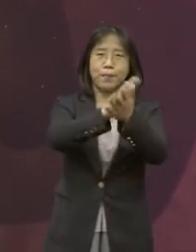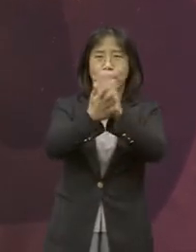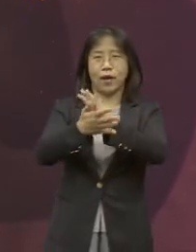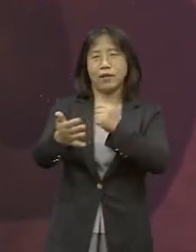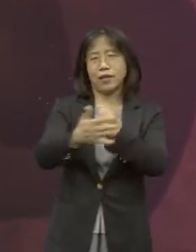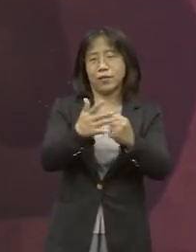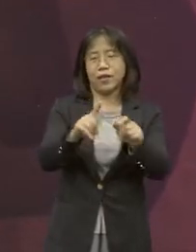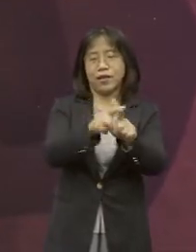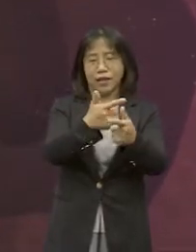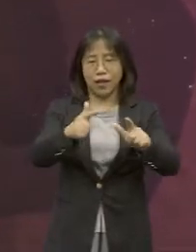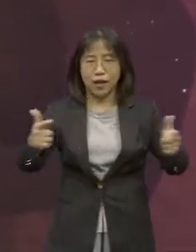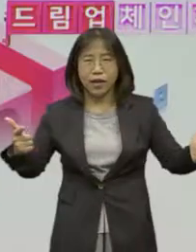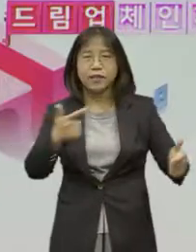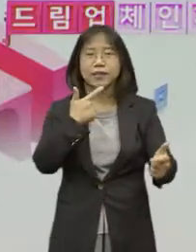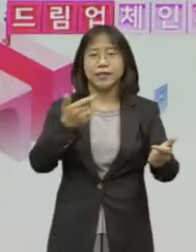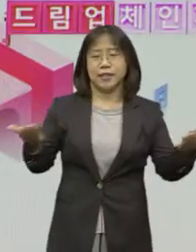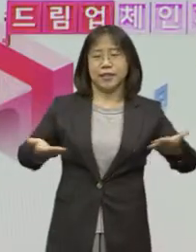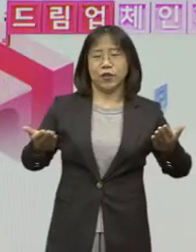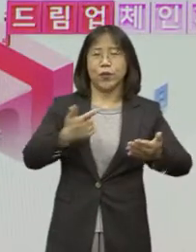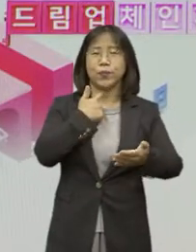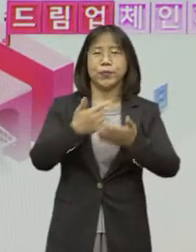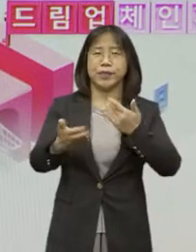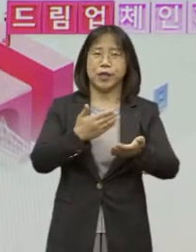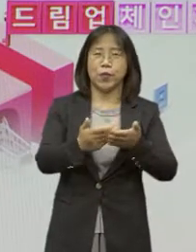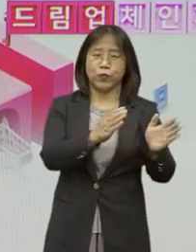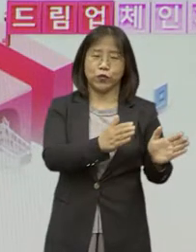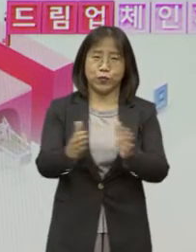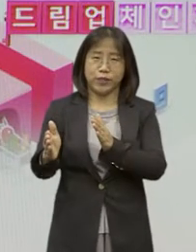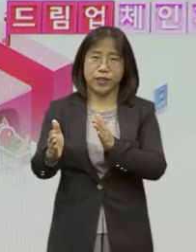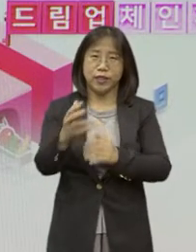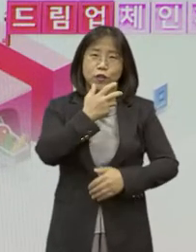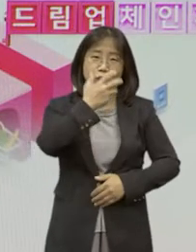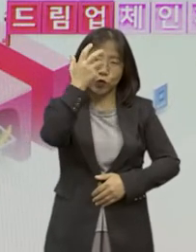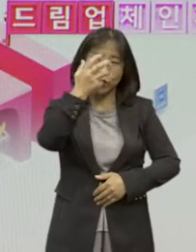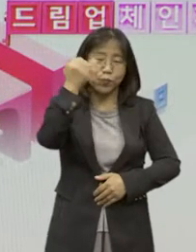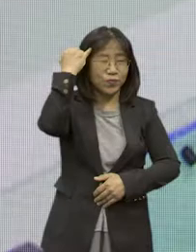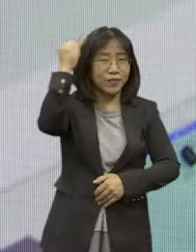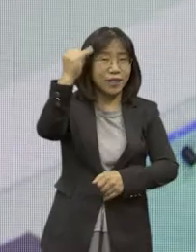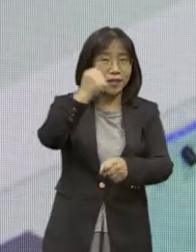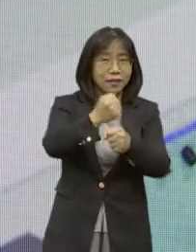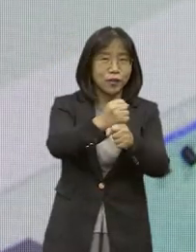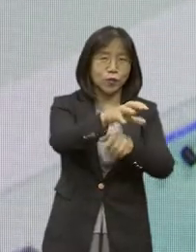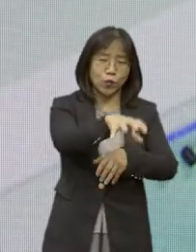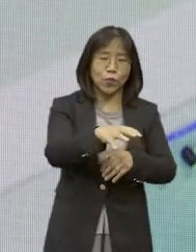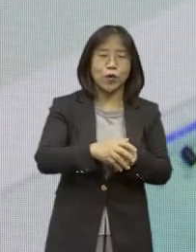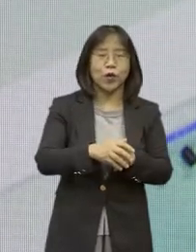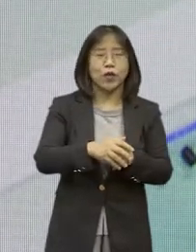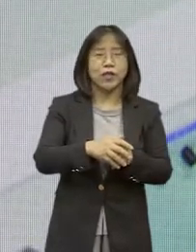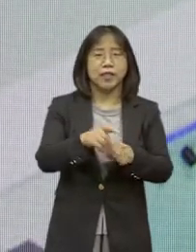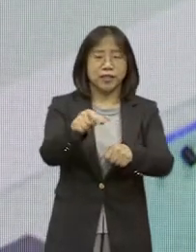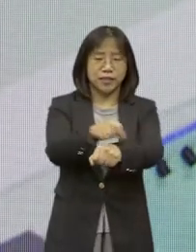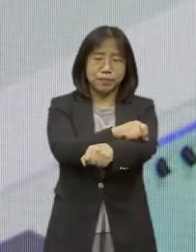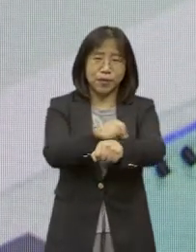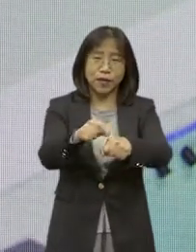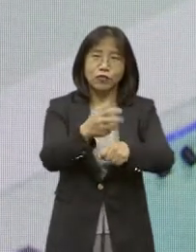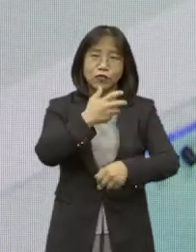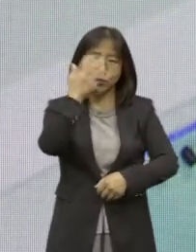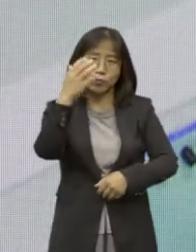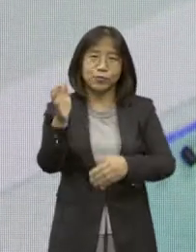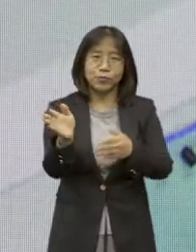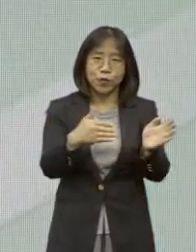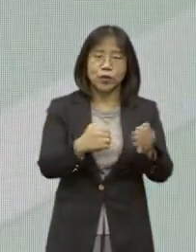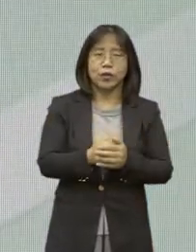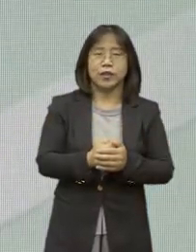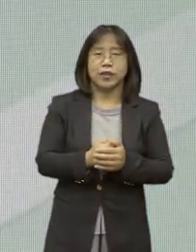발맞춰 다양한 직업 체험이 준비됐습니다. 꿈꾸는 창작소를 비롯해 별난 꿈 플랫폼, 드림업